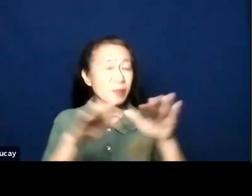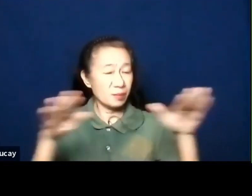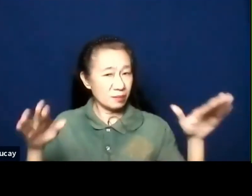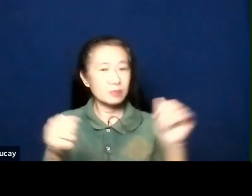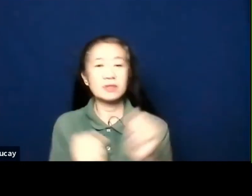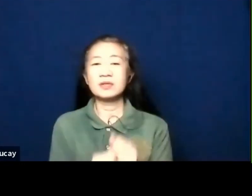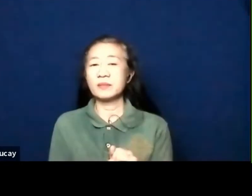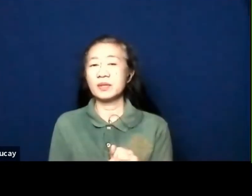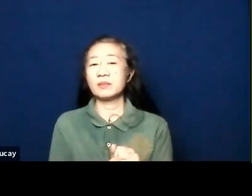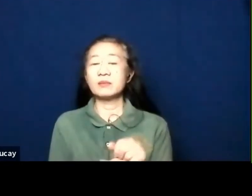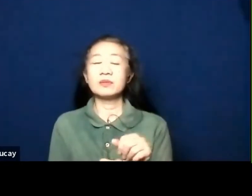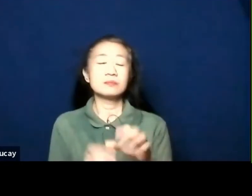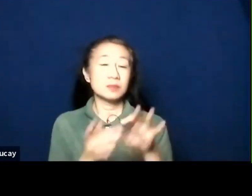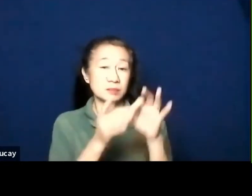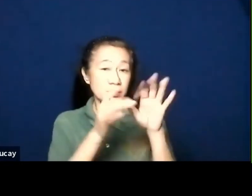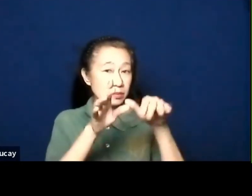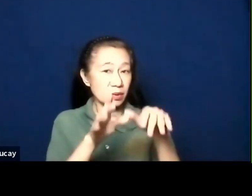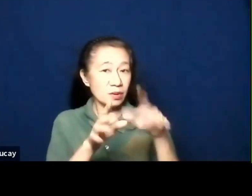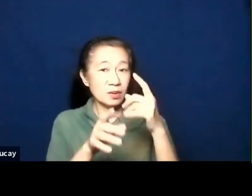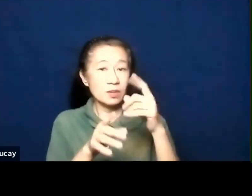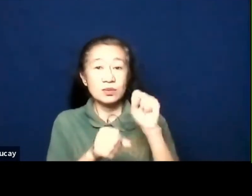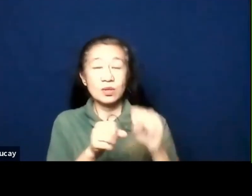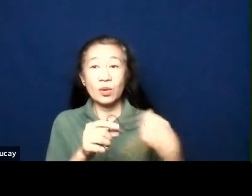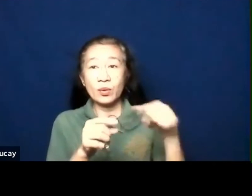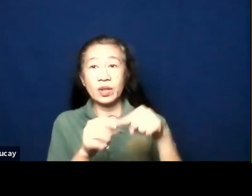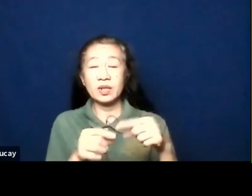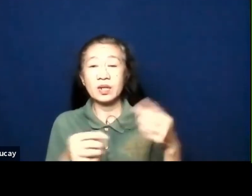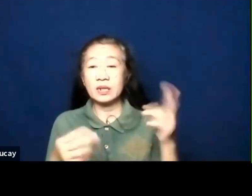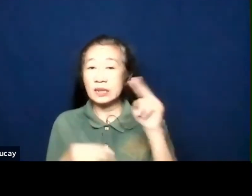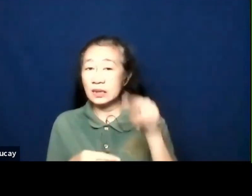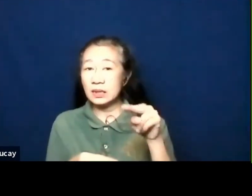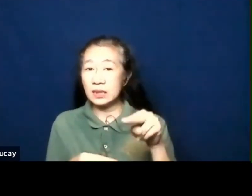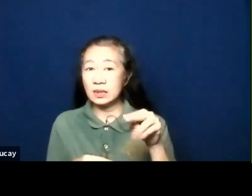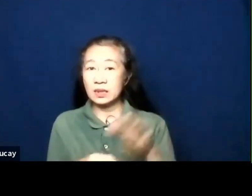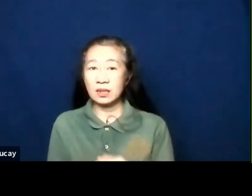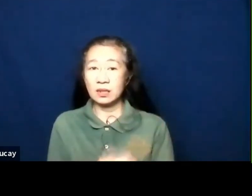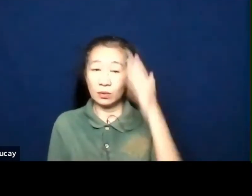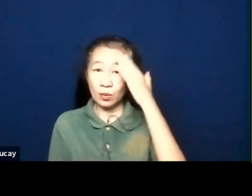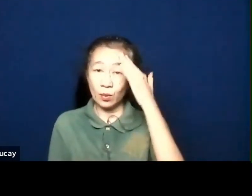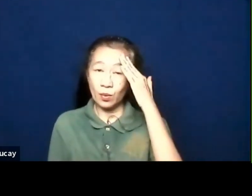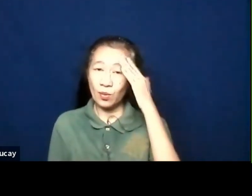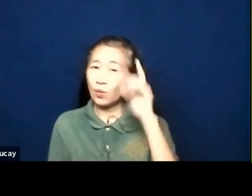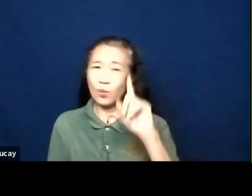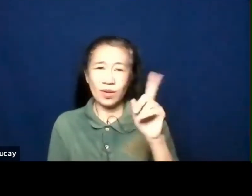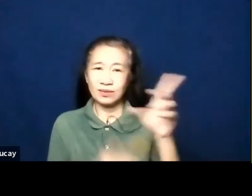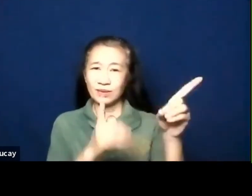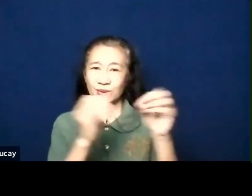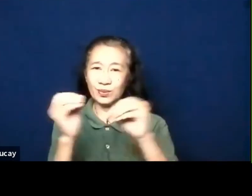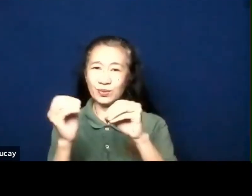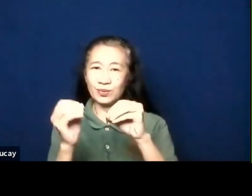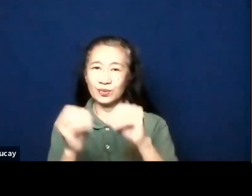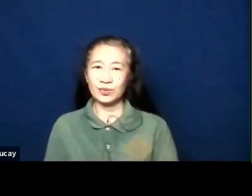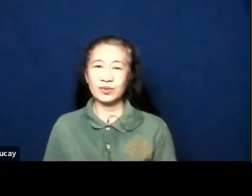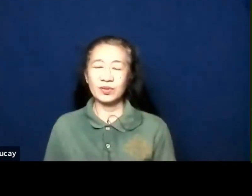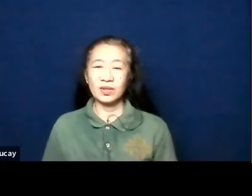may kapansanan para pag dumating ang pangangailangan, alam niya ang gagawin.